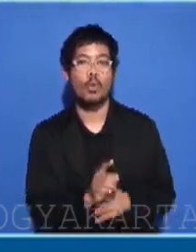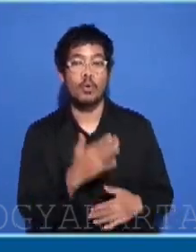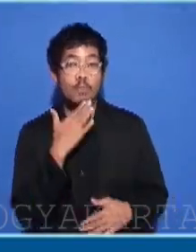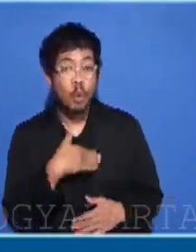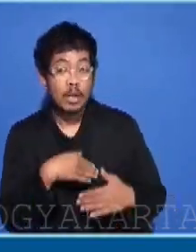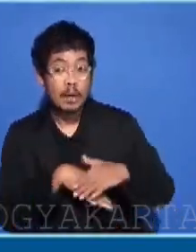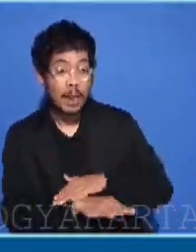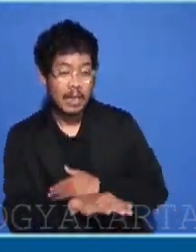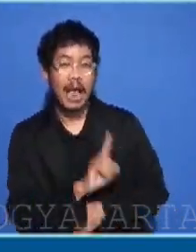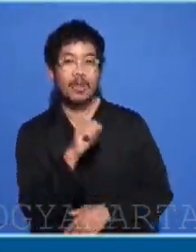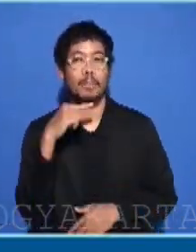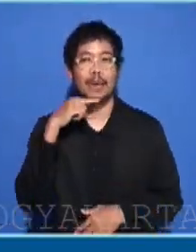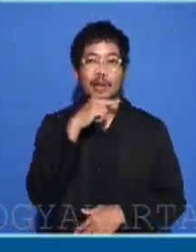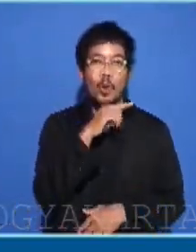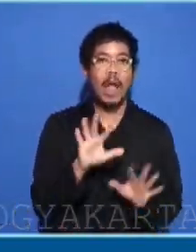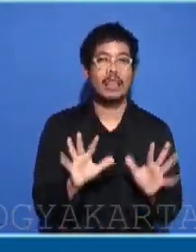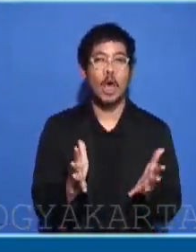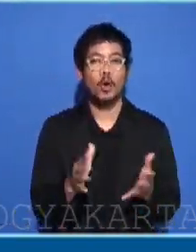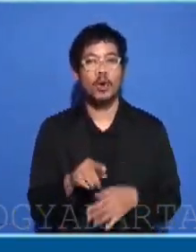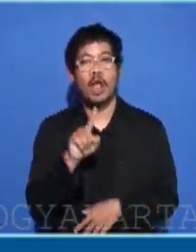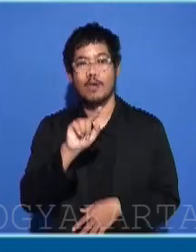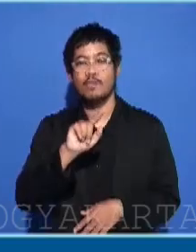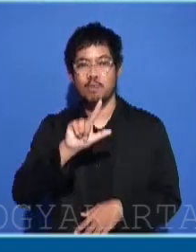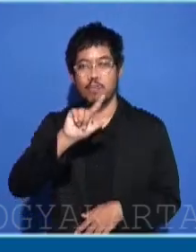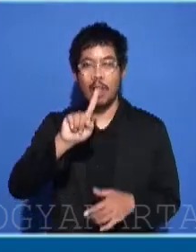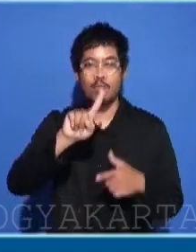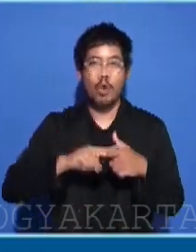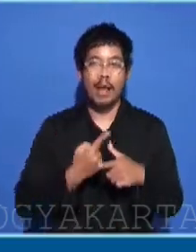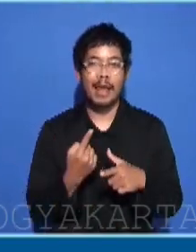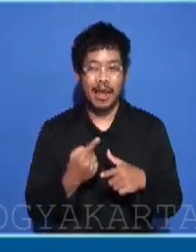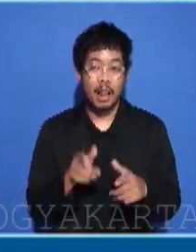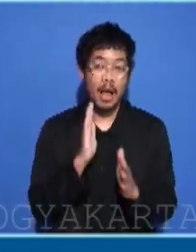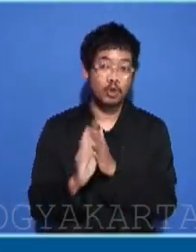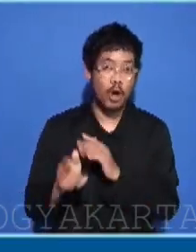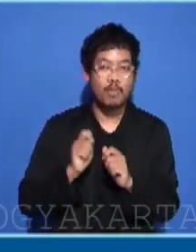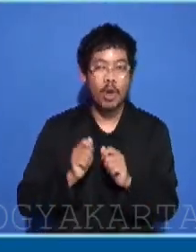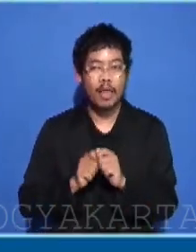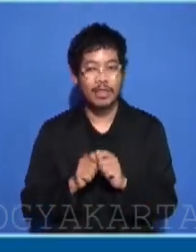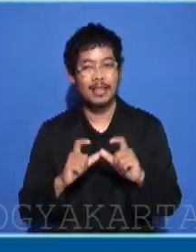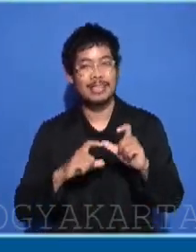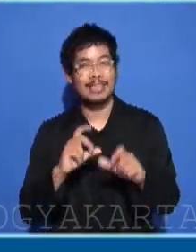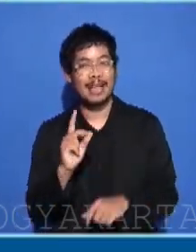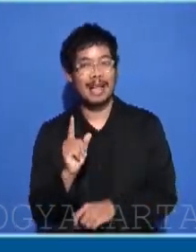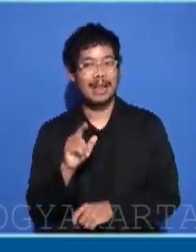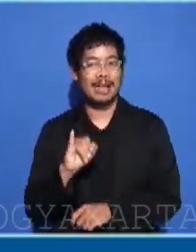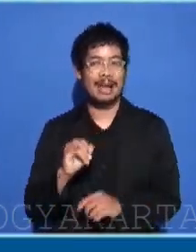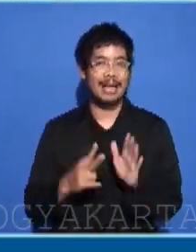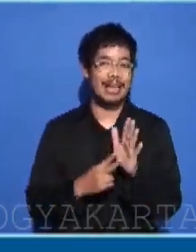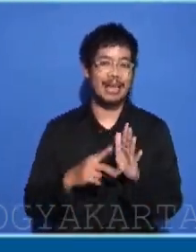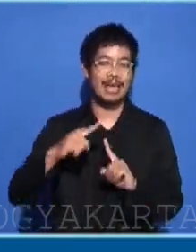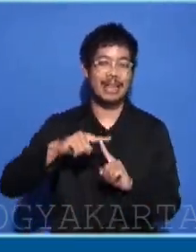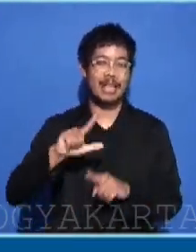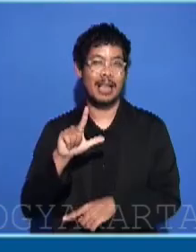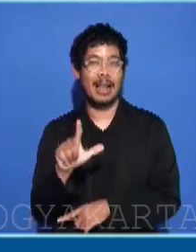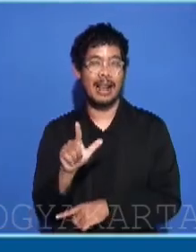dugi sedasa dalu. Nggih. Lah niku nak ajeng didamel srintil. Nggih. Ada srintil. Nggih. Sak menika dipun sadi